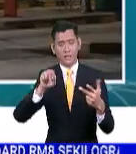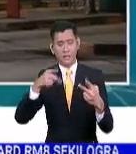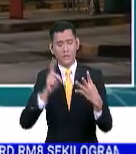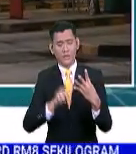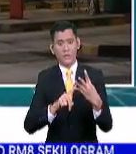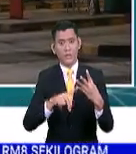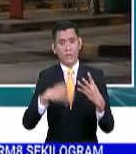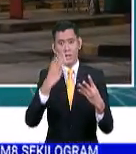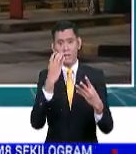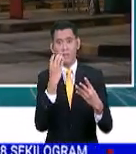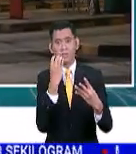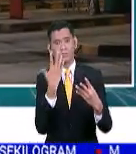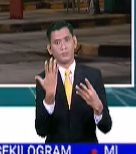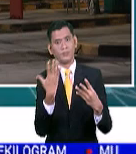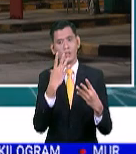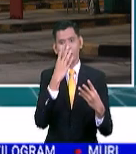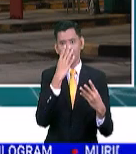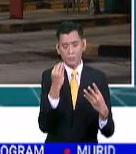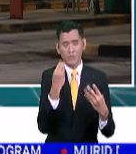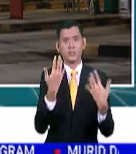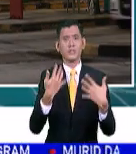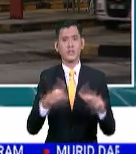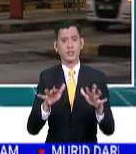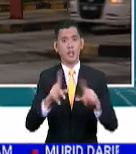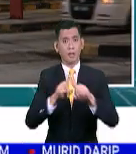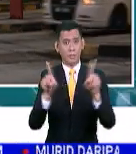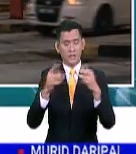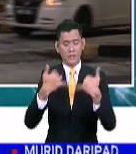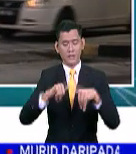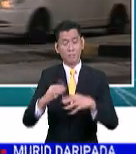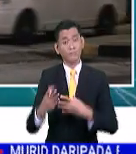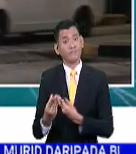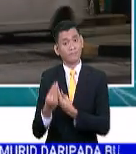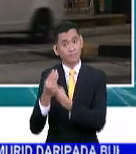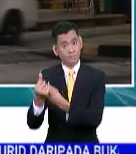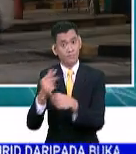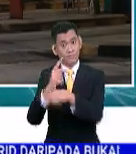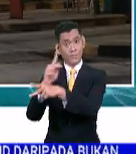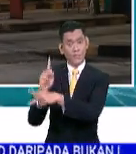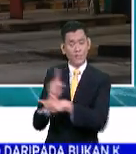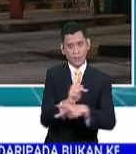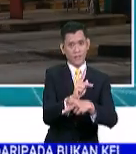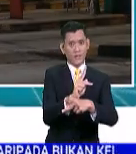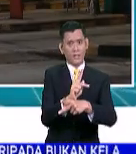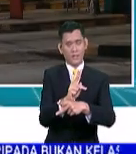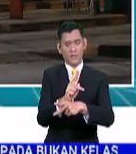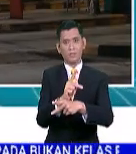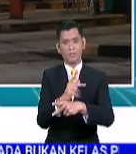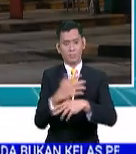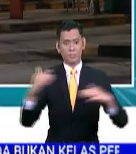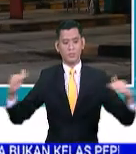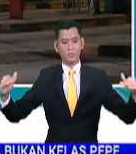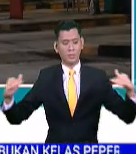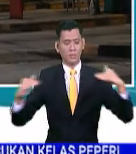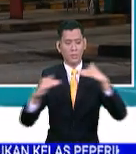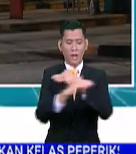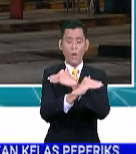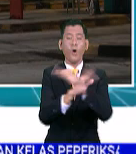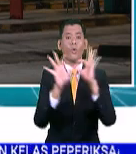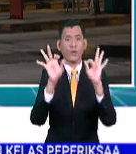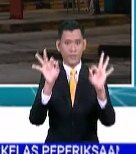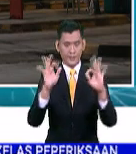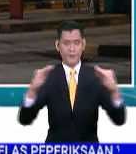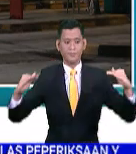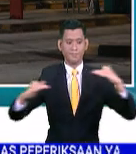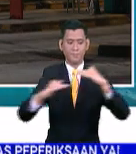aliran trafik di Plaza Tol Sungai Besi masih lagi lancar dan terkawal di kedua-dua arah walaupun terdapat